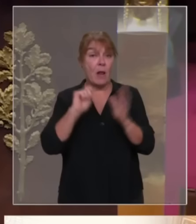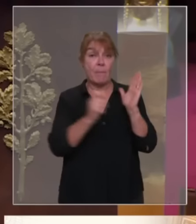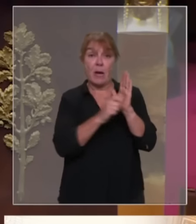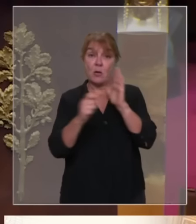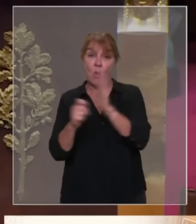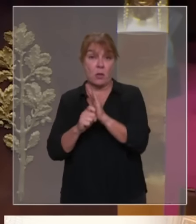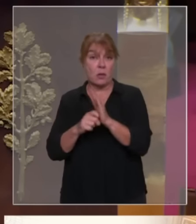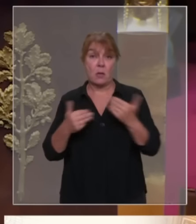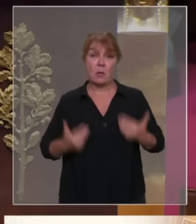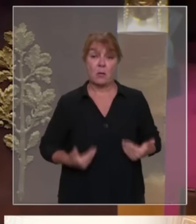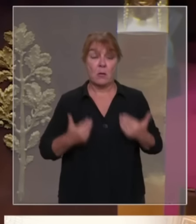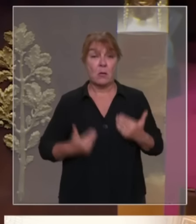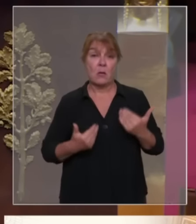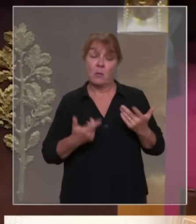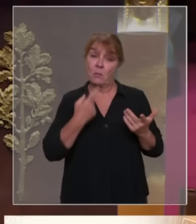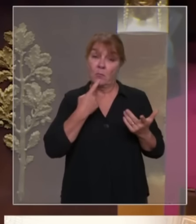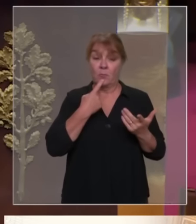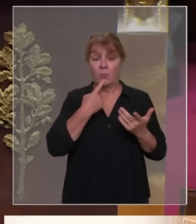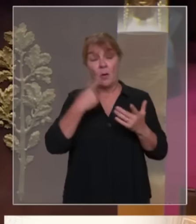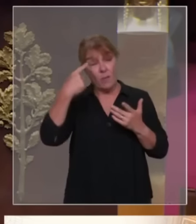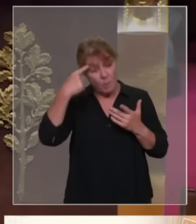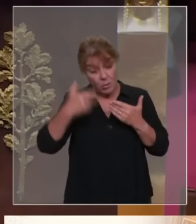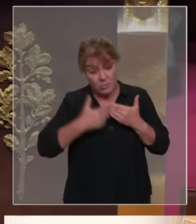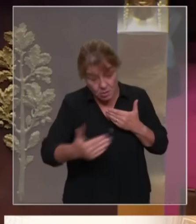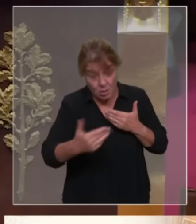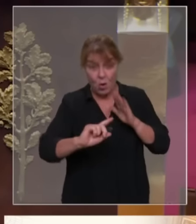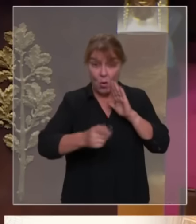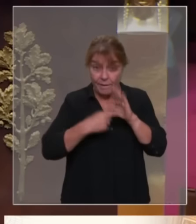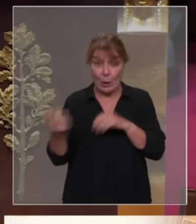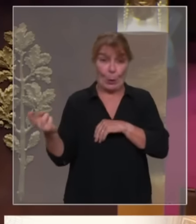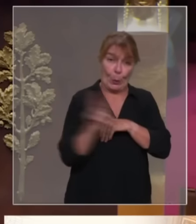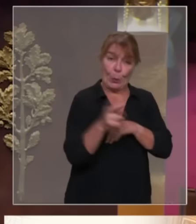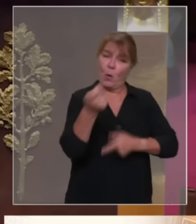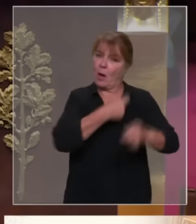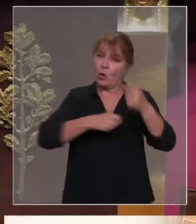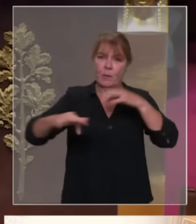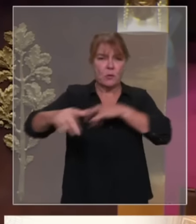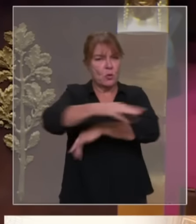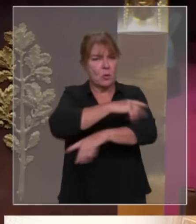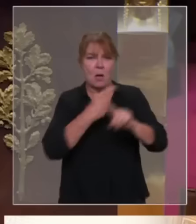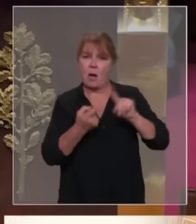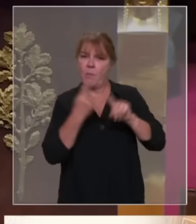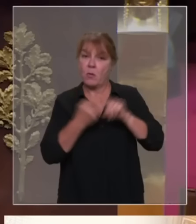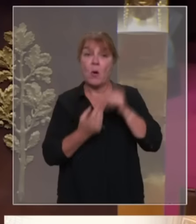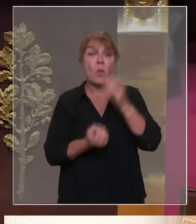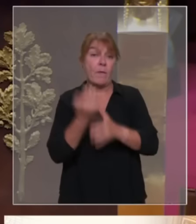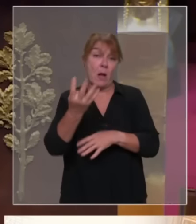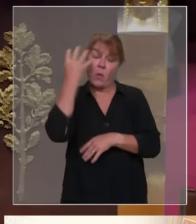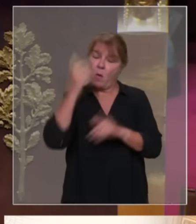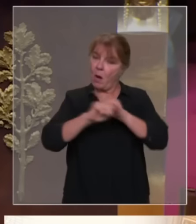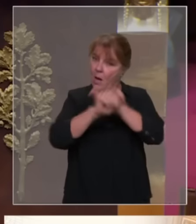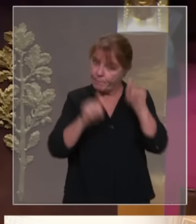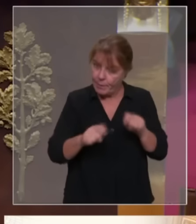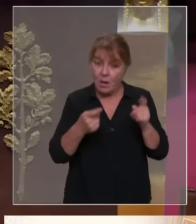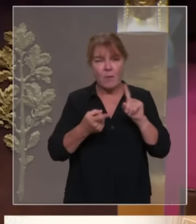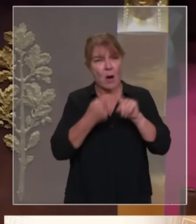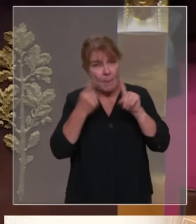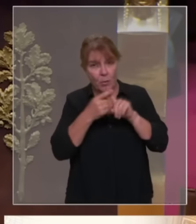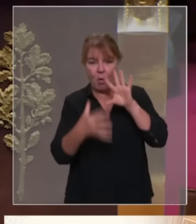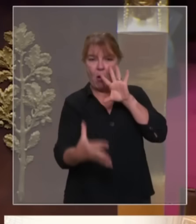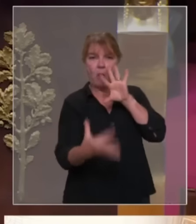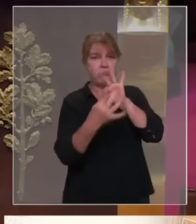s'ouvrir, consacrée à la reconstruction économique et sociale de la Nouvelle-Calédonie, à la recherche d'un